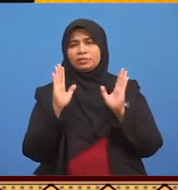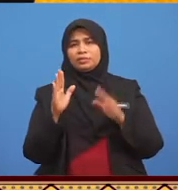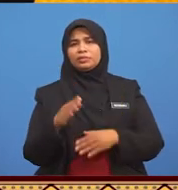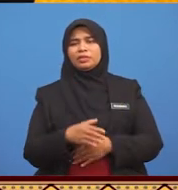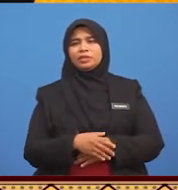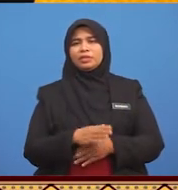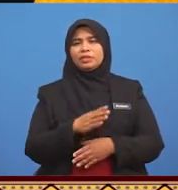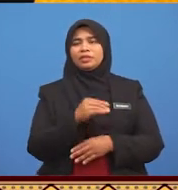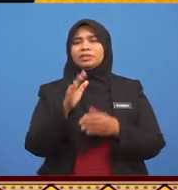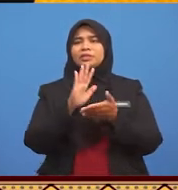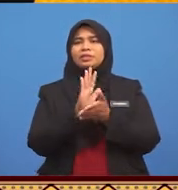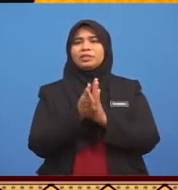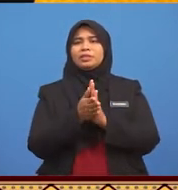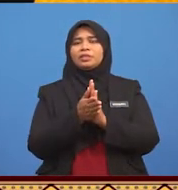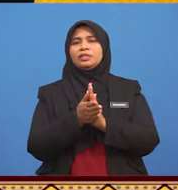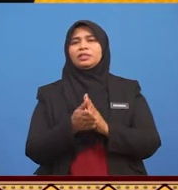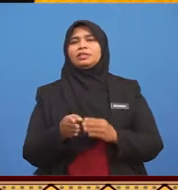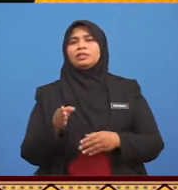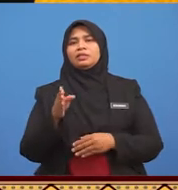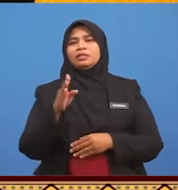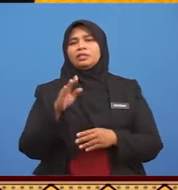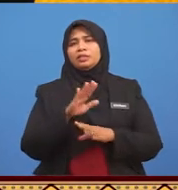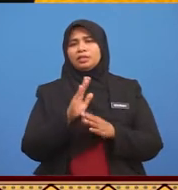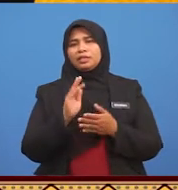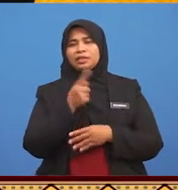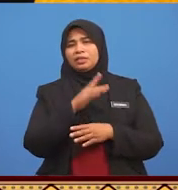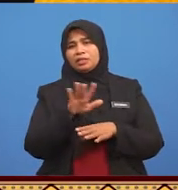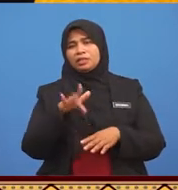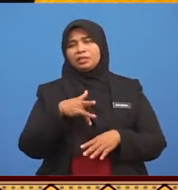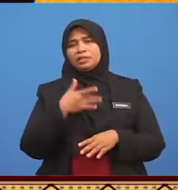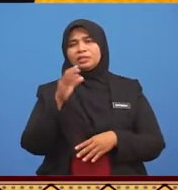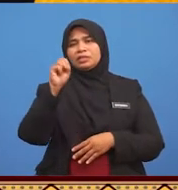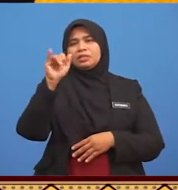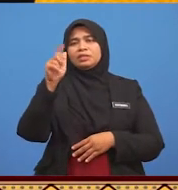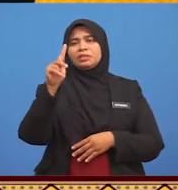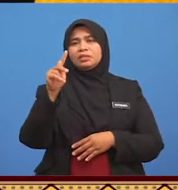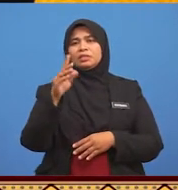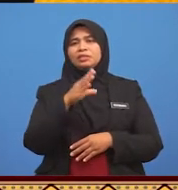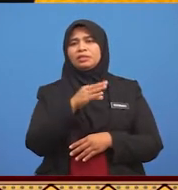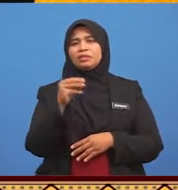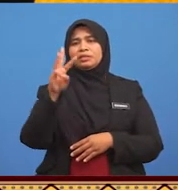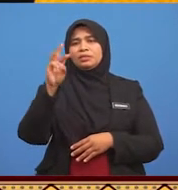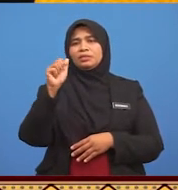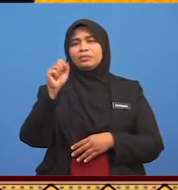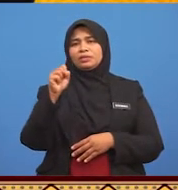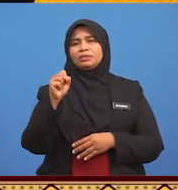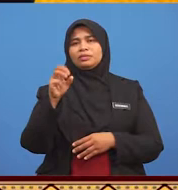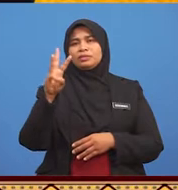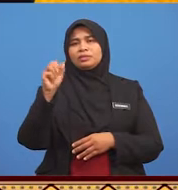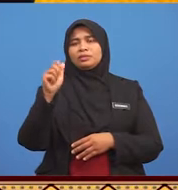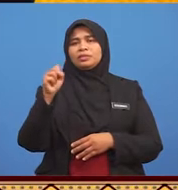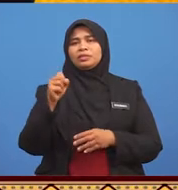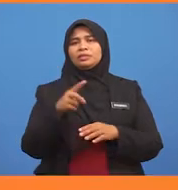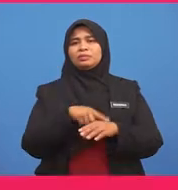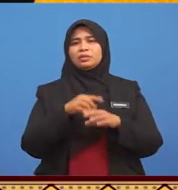mampu menjadi benteng agar kita tidak lagi berasa syak dan was-was semasa melaksanakan ibadah